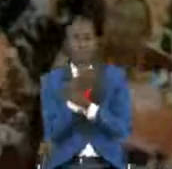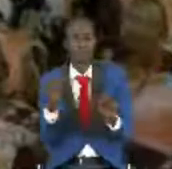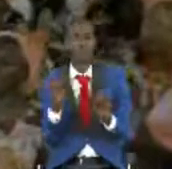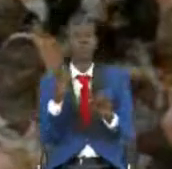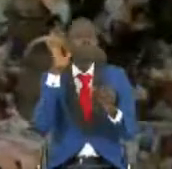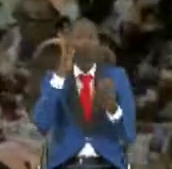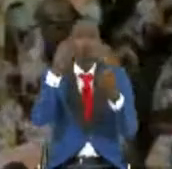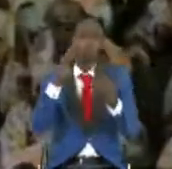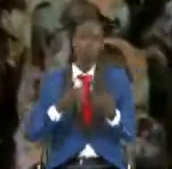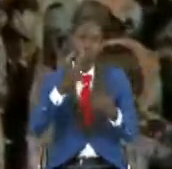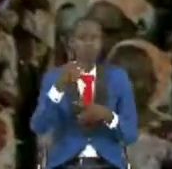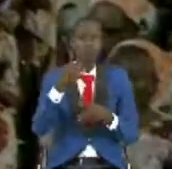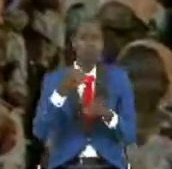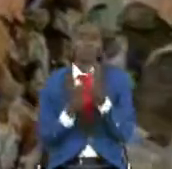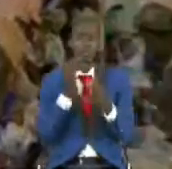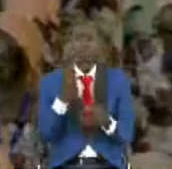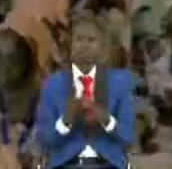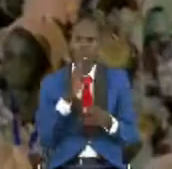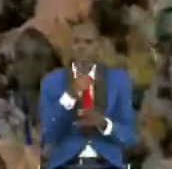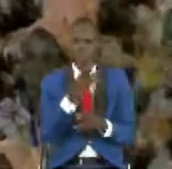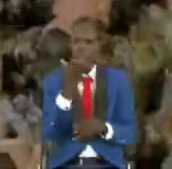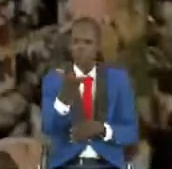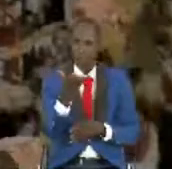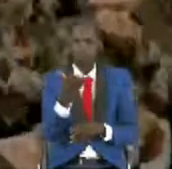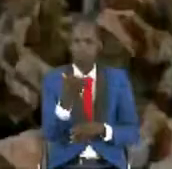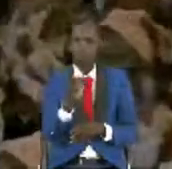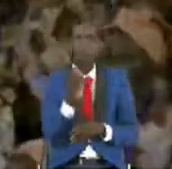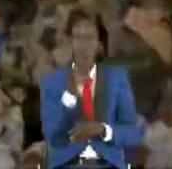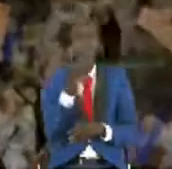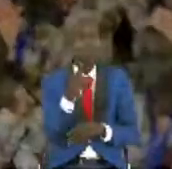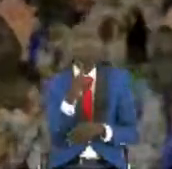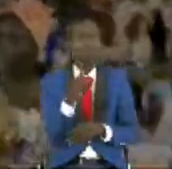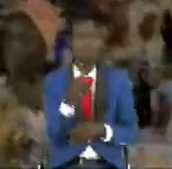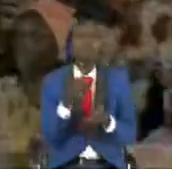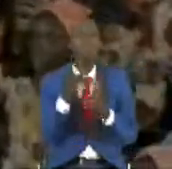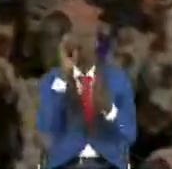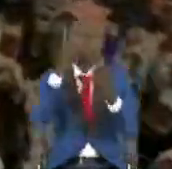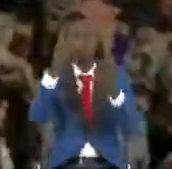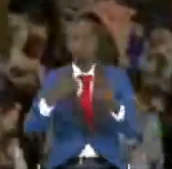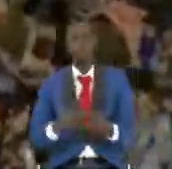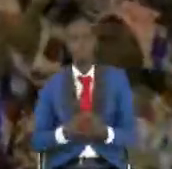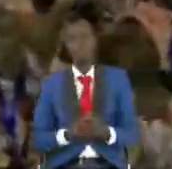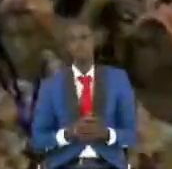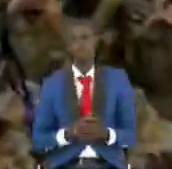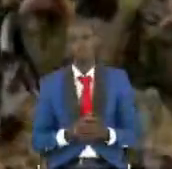viendra. Est-ce que tu es là? Où es-tu? Ça vient.